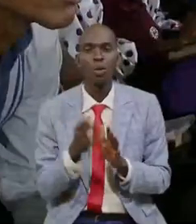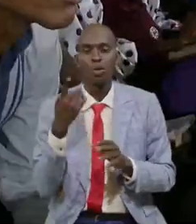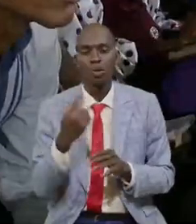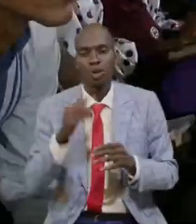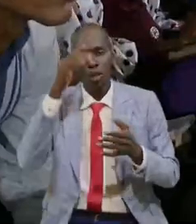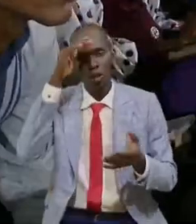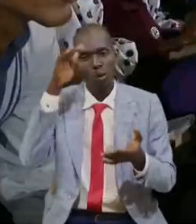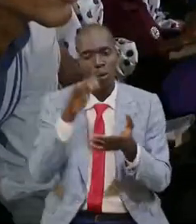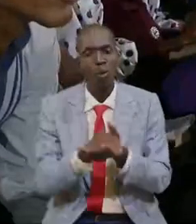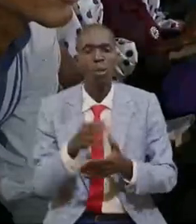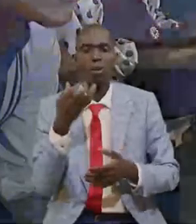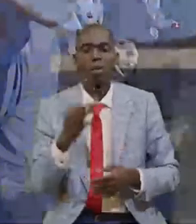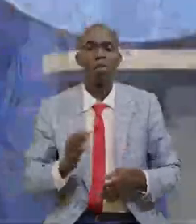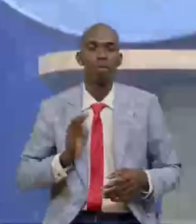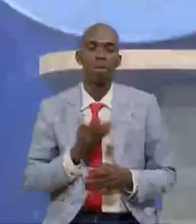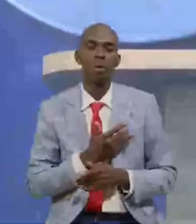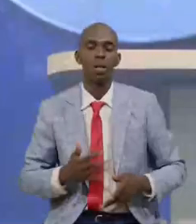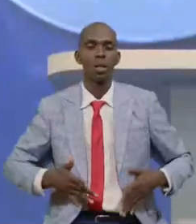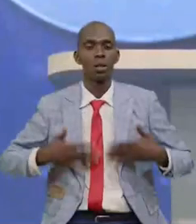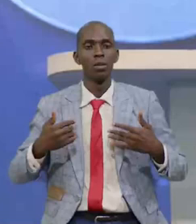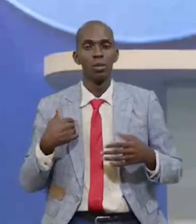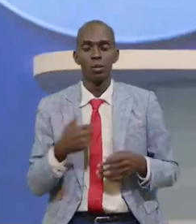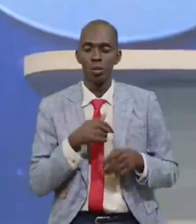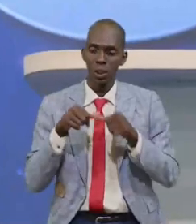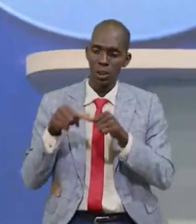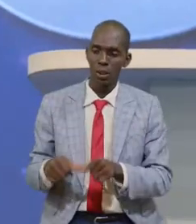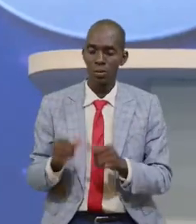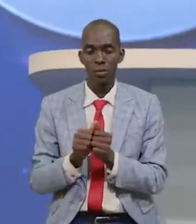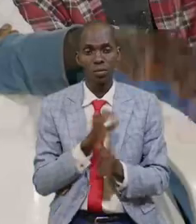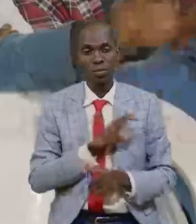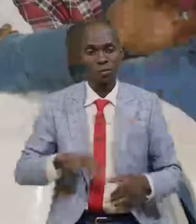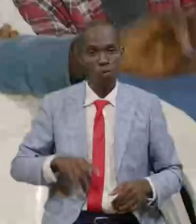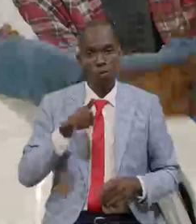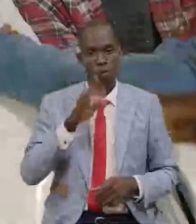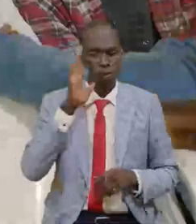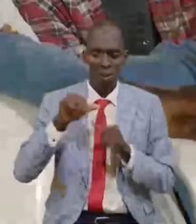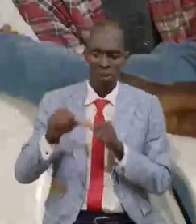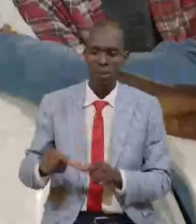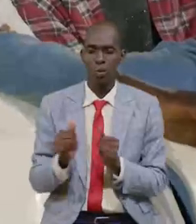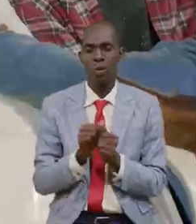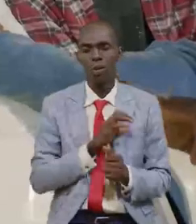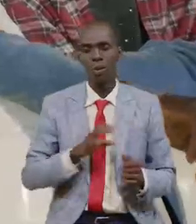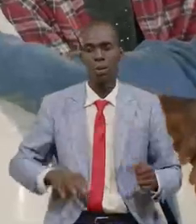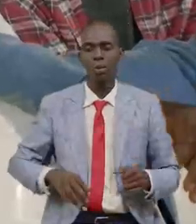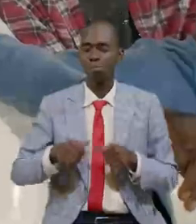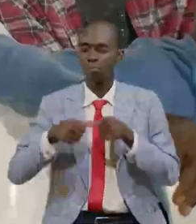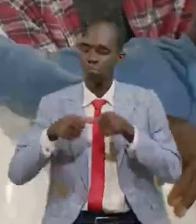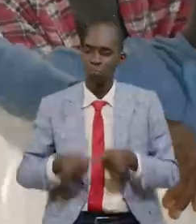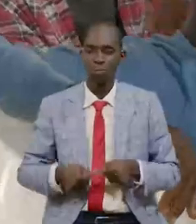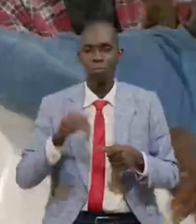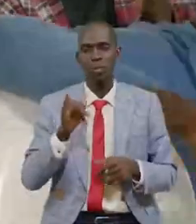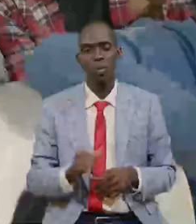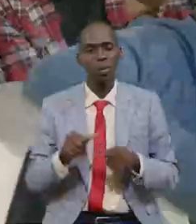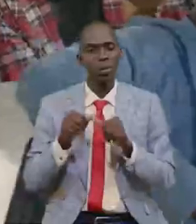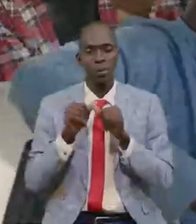le mari de notre vie, l'époux de notre vie. On reste avec lui. Vous allez rester avec Christ. Définitivement, vous